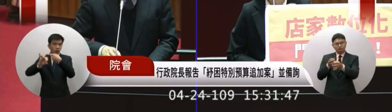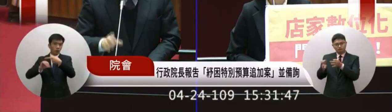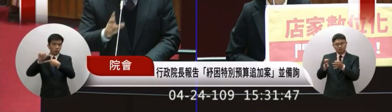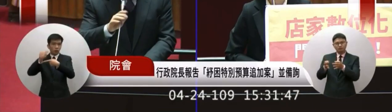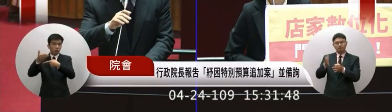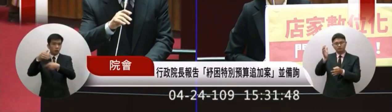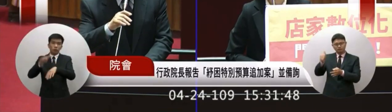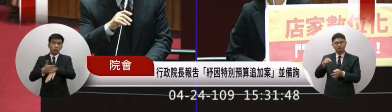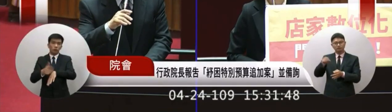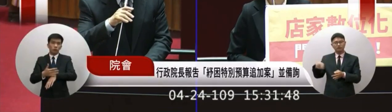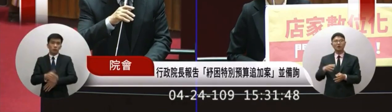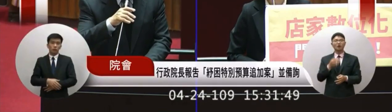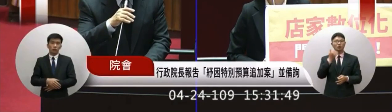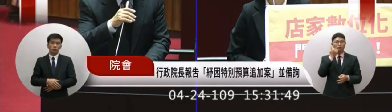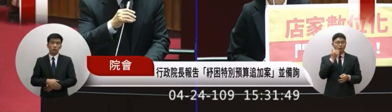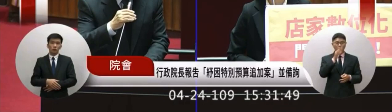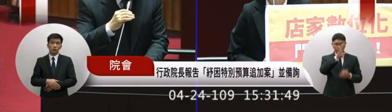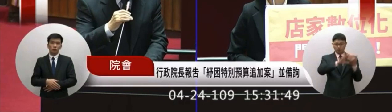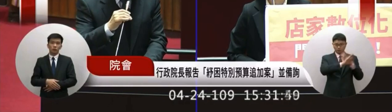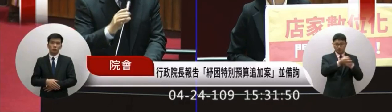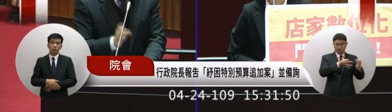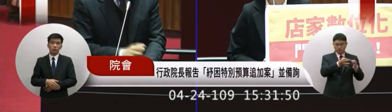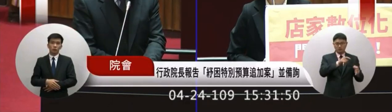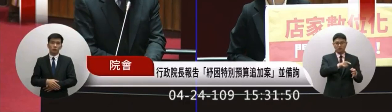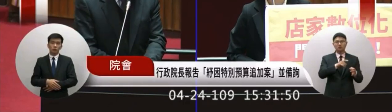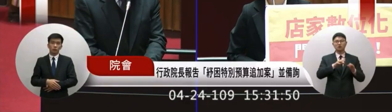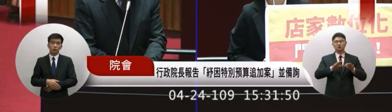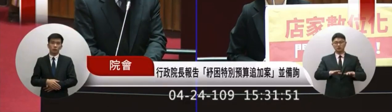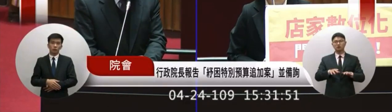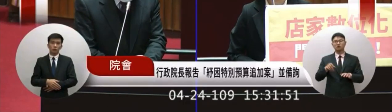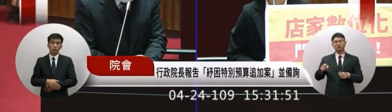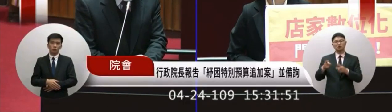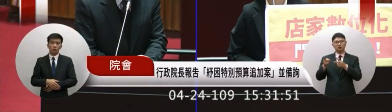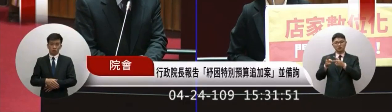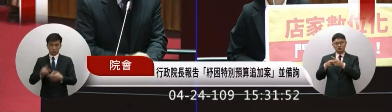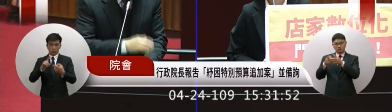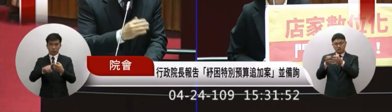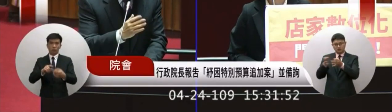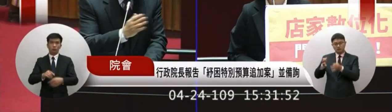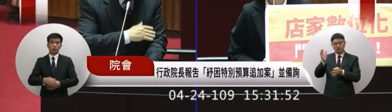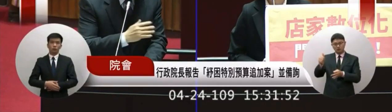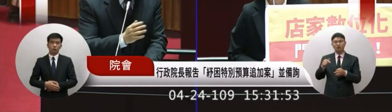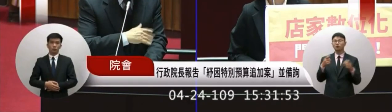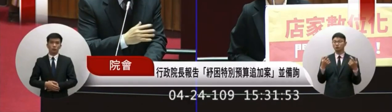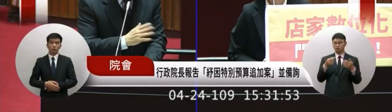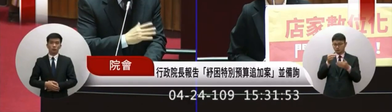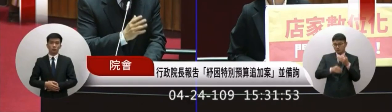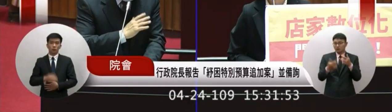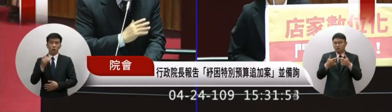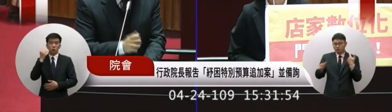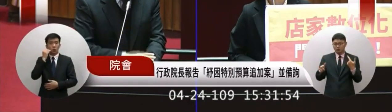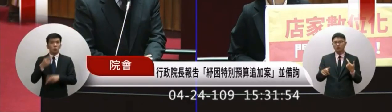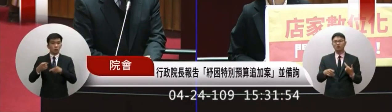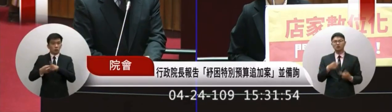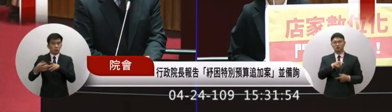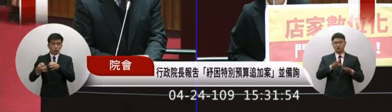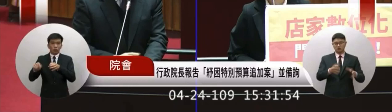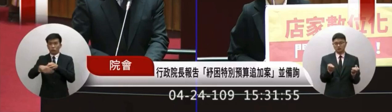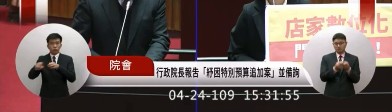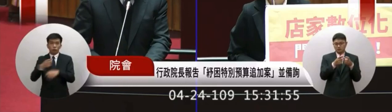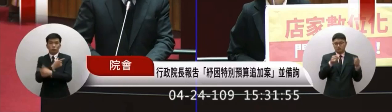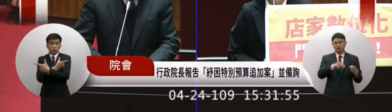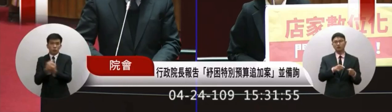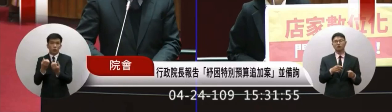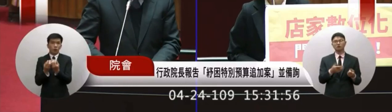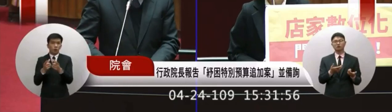但是有一些店家不属于小规模，但现在目前是免用统一发票的情况，他会 所有的小规模营业人都是免用统一发